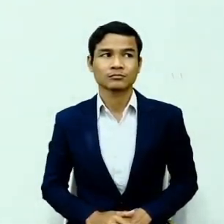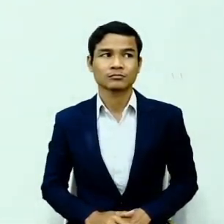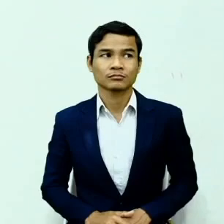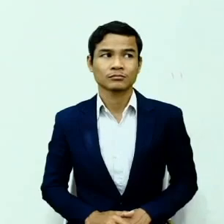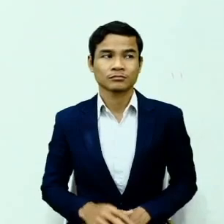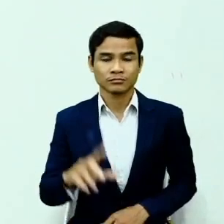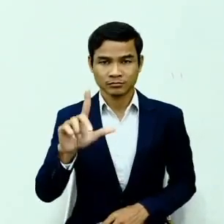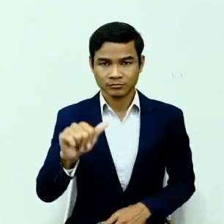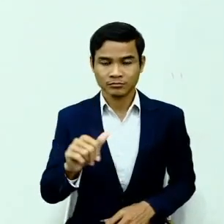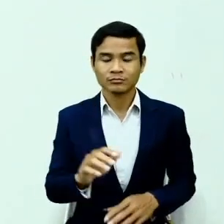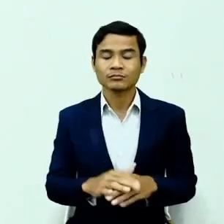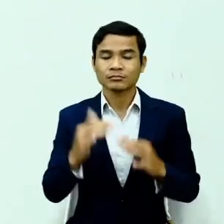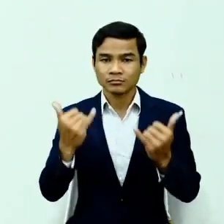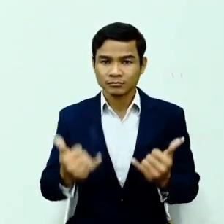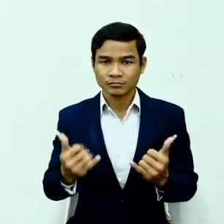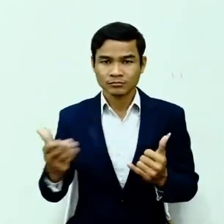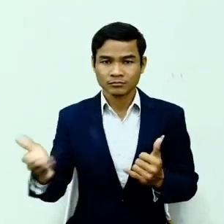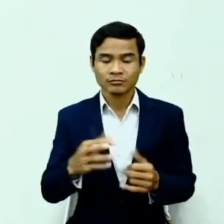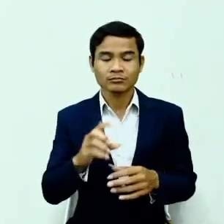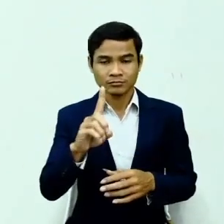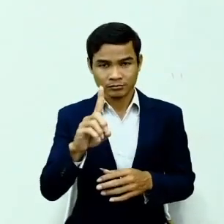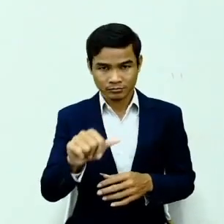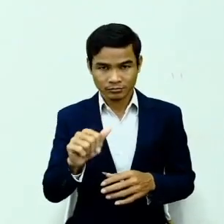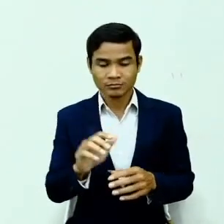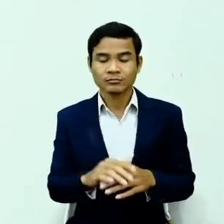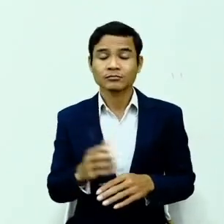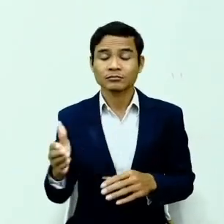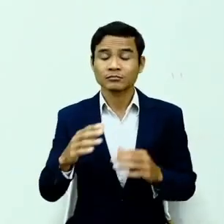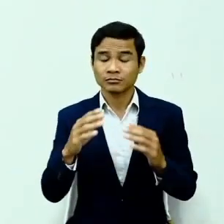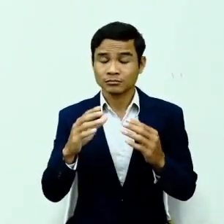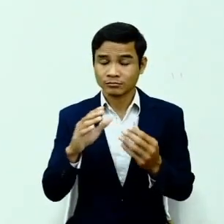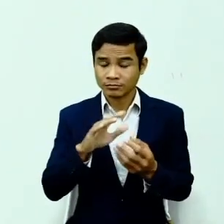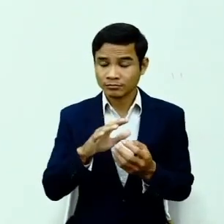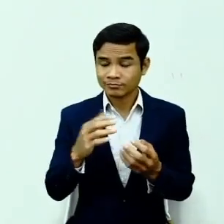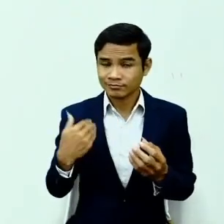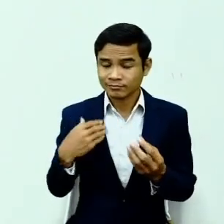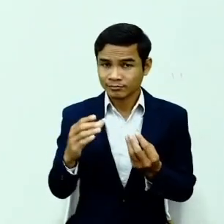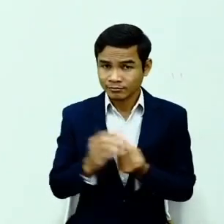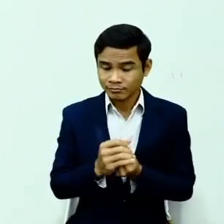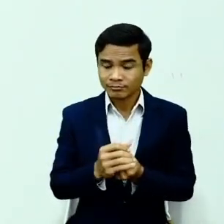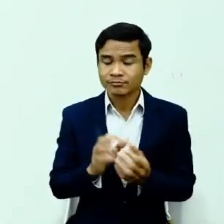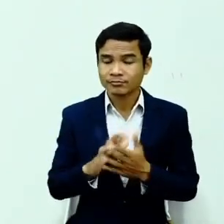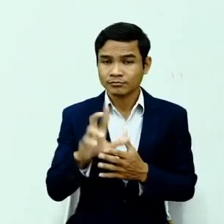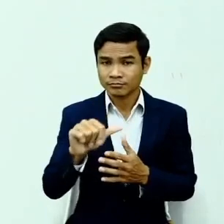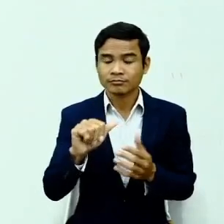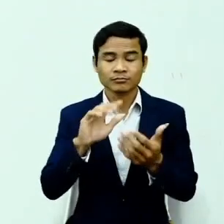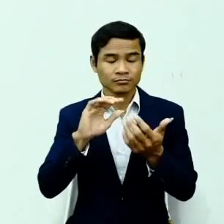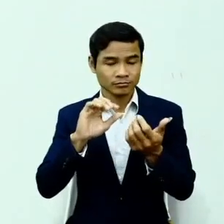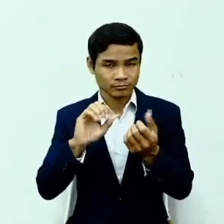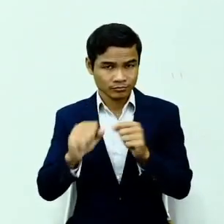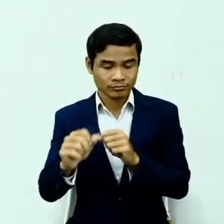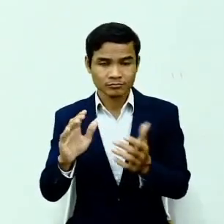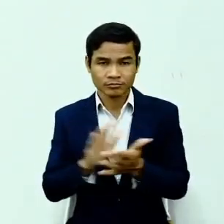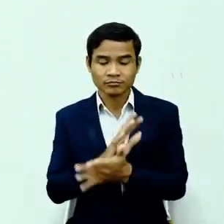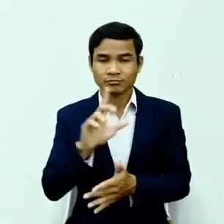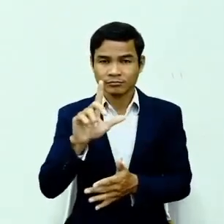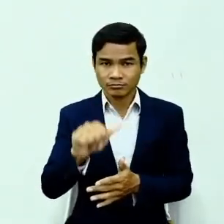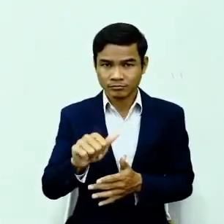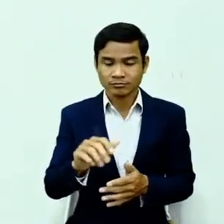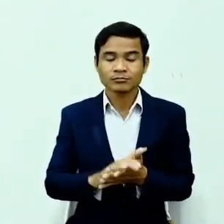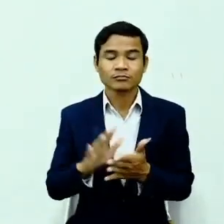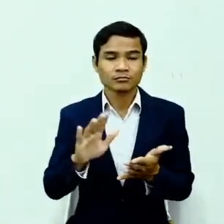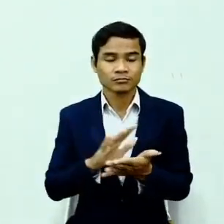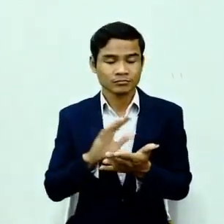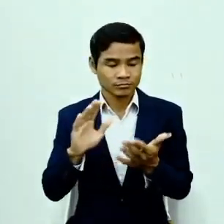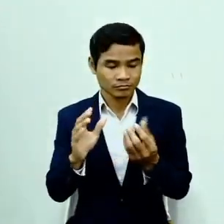Chà mùi rồi. Nhưng chắc này lấy nè. Mùi rồi nè. Vì cực chùm nguồn rồi. Hai chắc này cũng nằm bắt đầu với tôi chìa bằng tẹt. Bằng tẹt rồi nè con á.